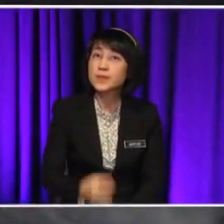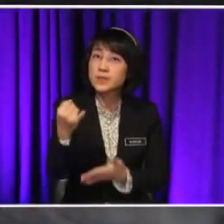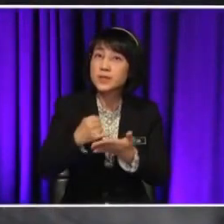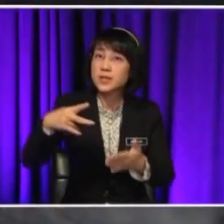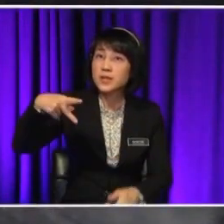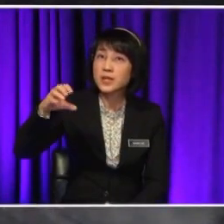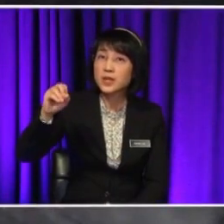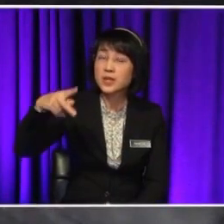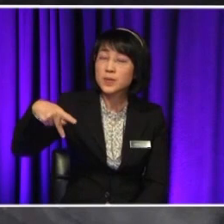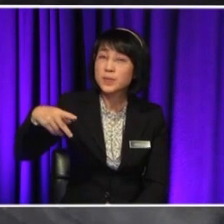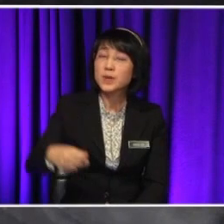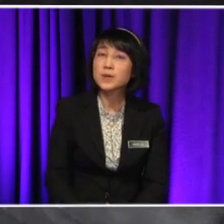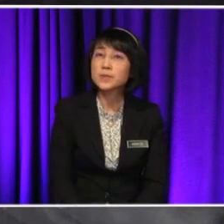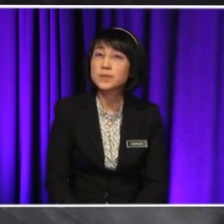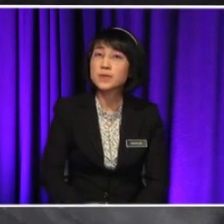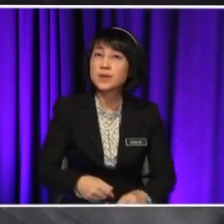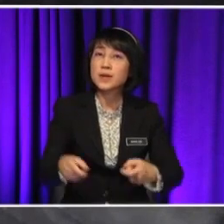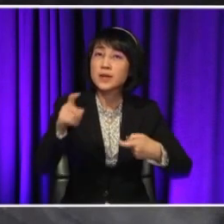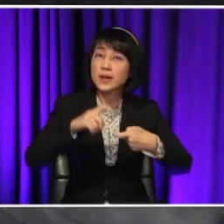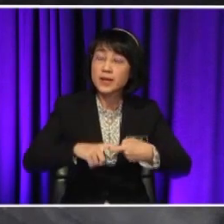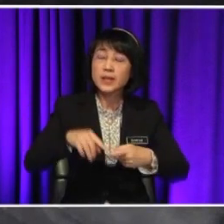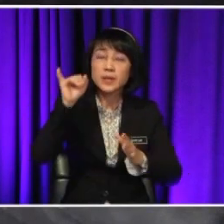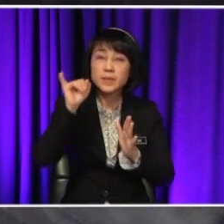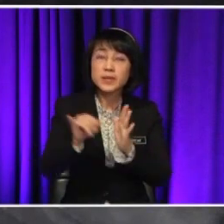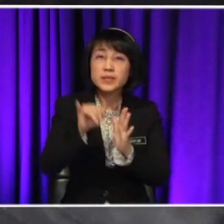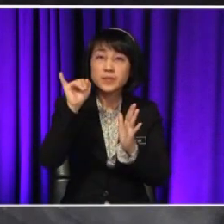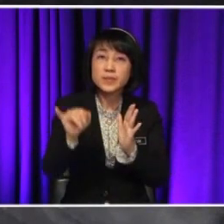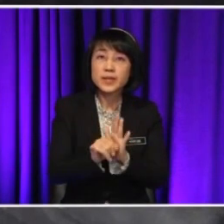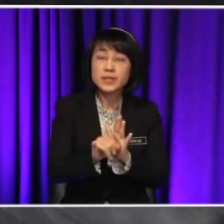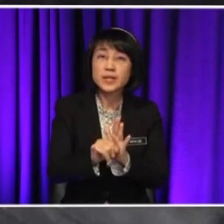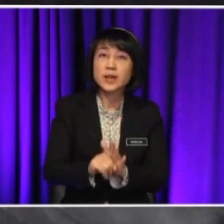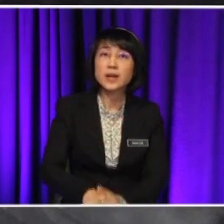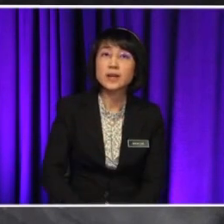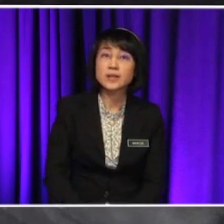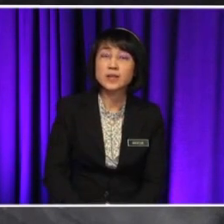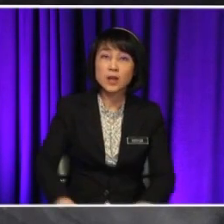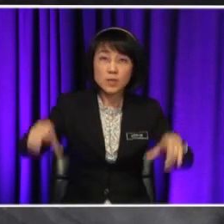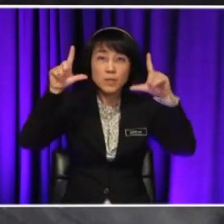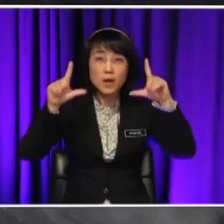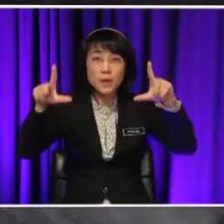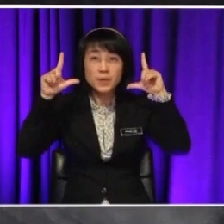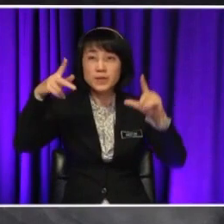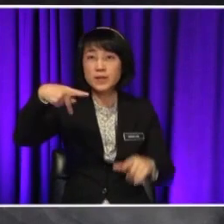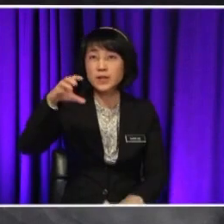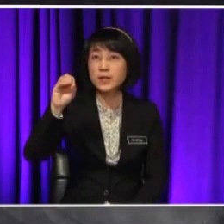berkaitan image-image yang popular. Artis, ahli politik ke, yang